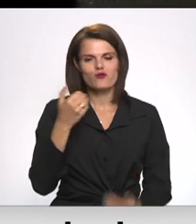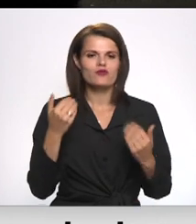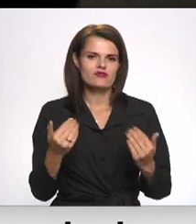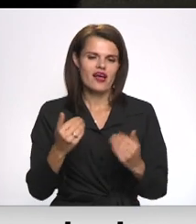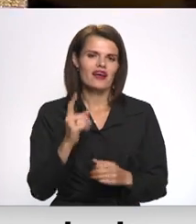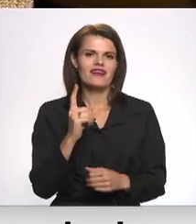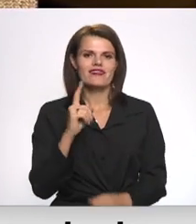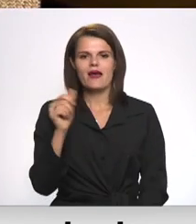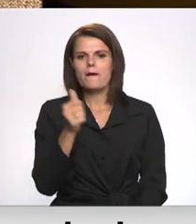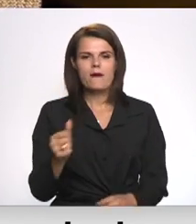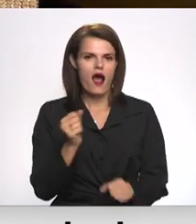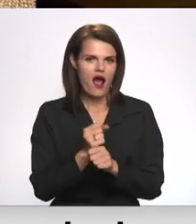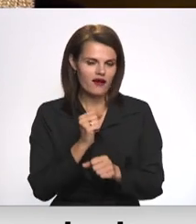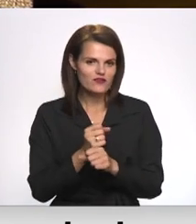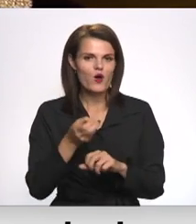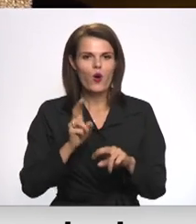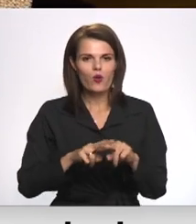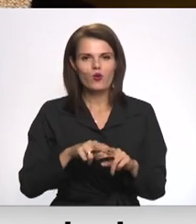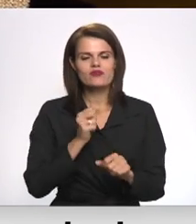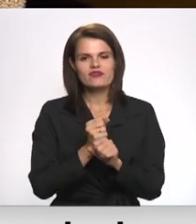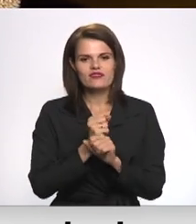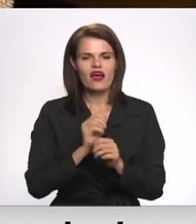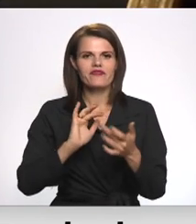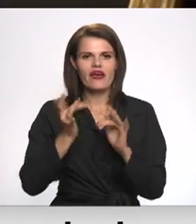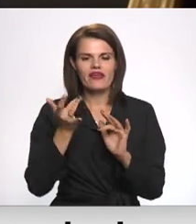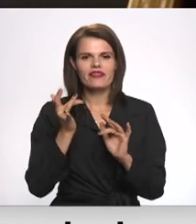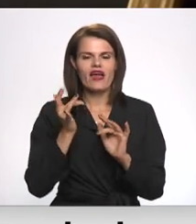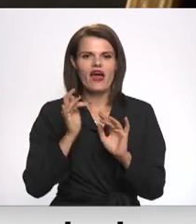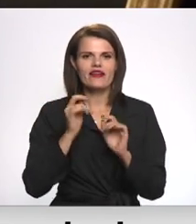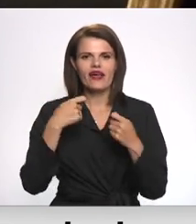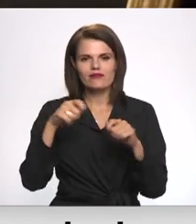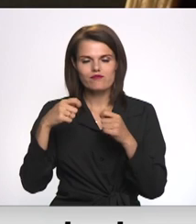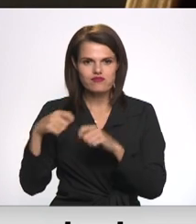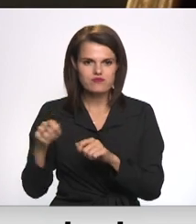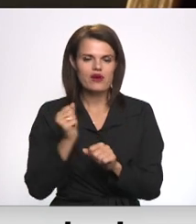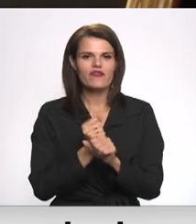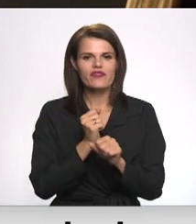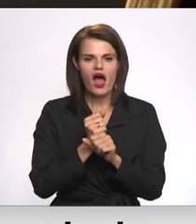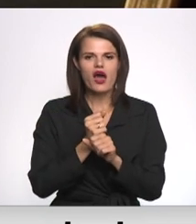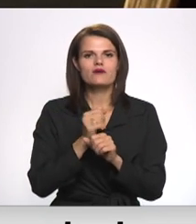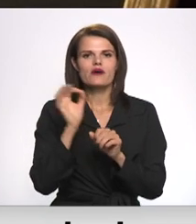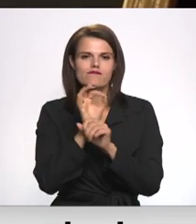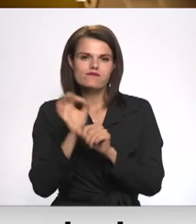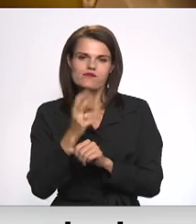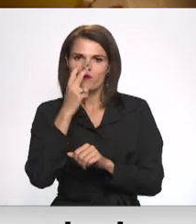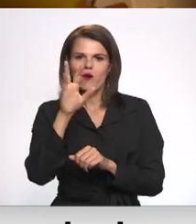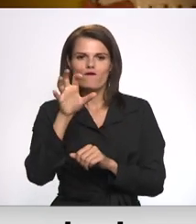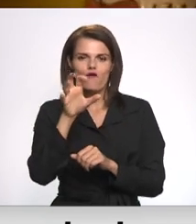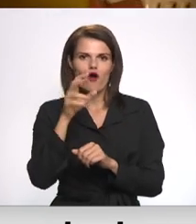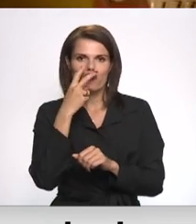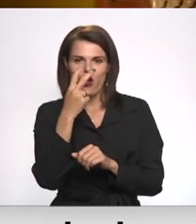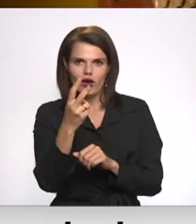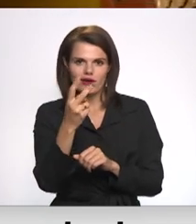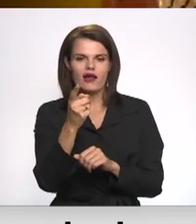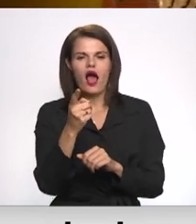laika mākslinieci un galvenokārt strādā online galerijās. Darbi lielākoties top pēc fotogrāfijām, kas papildināts ar